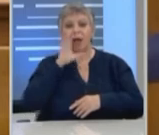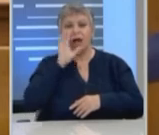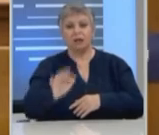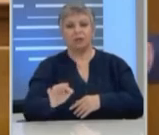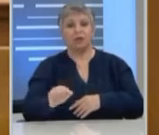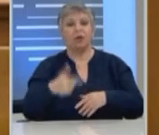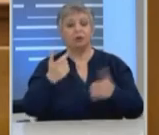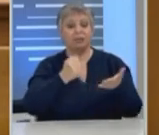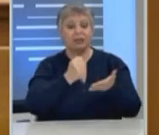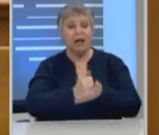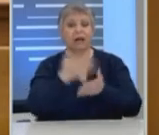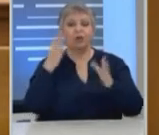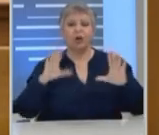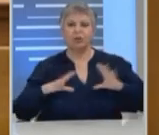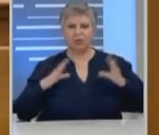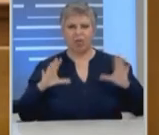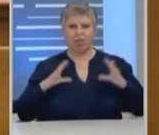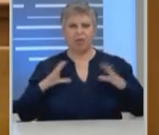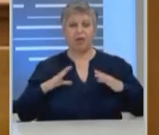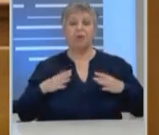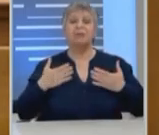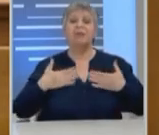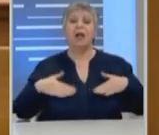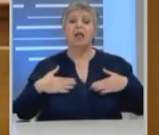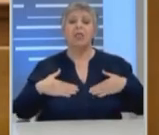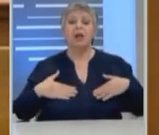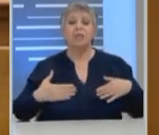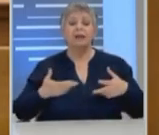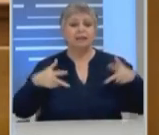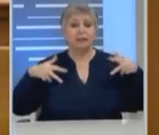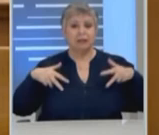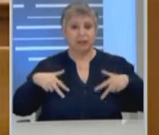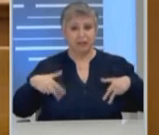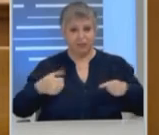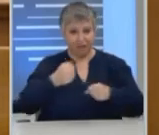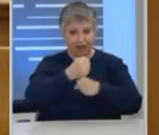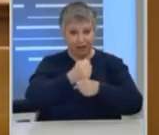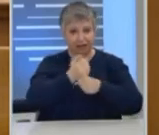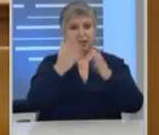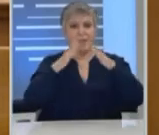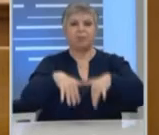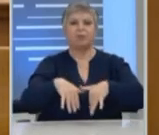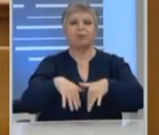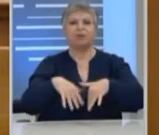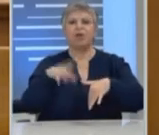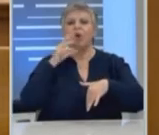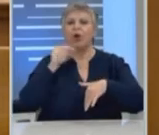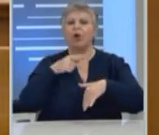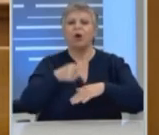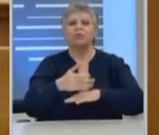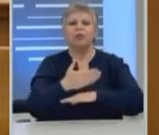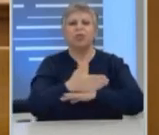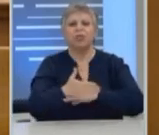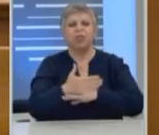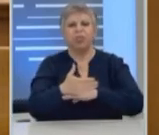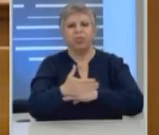κλείσει αξιολόγηση. Θέλουμε να πέσει η κυβέρνηση και να έρθουμε εμείς. Γιατί αυτοί δεν θέλουν, δεν μπορούν, καθυστερούν. Θα έρθουμε εμείς και θα